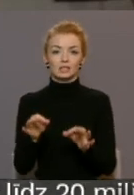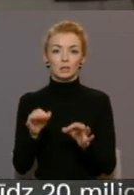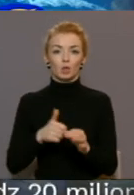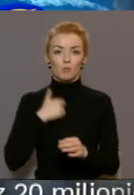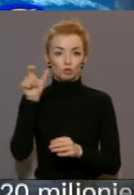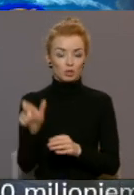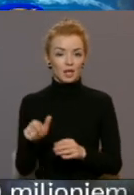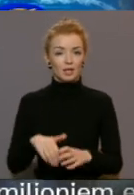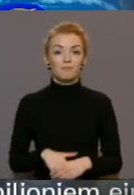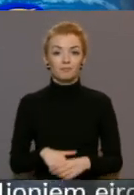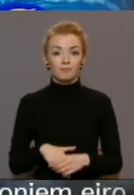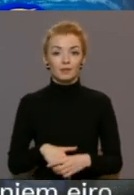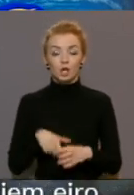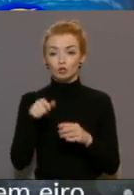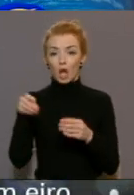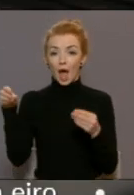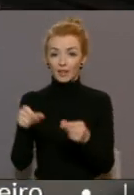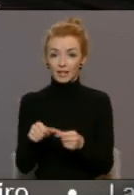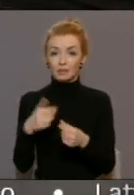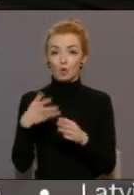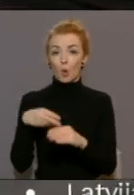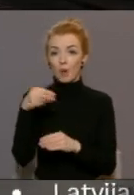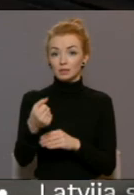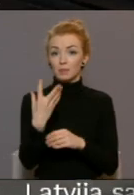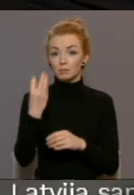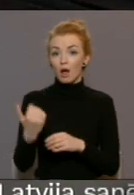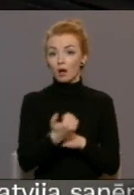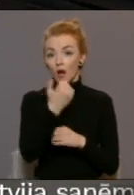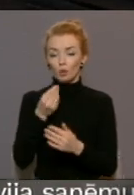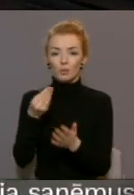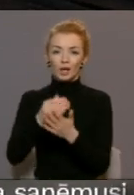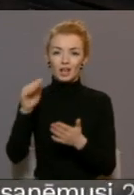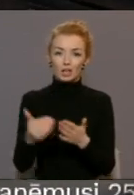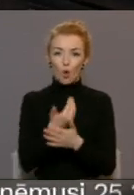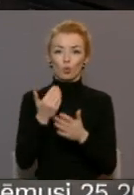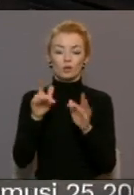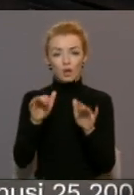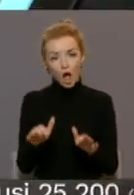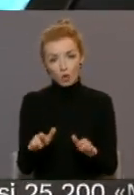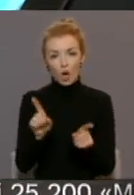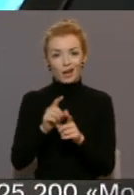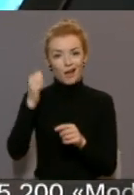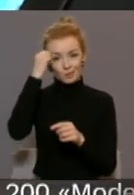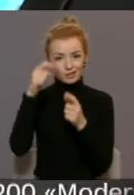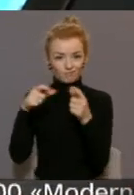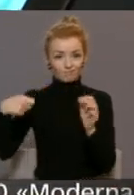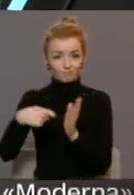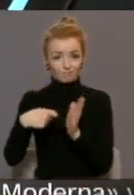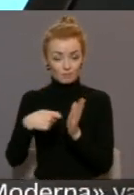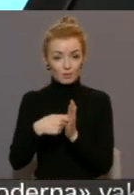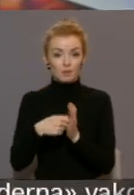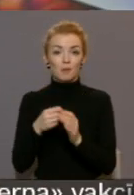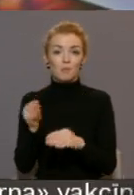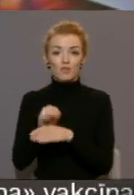īpašniekiem. Datu nesēju atlīdzību maksājam jau 15 gadus, pērkot jaunus dators un zībatmiņas. Līdz šim atlīdzība tika pievienot